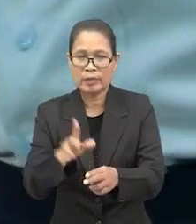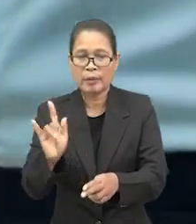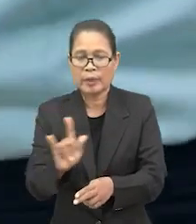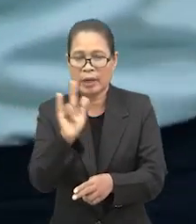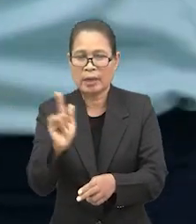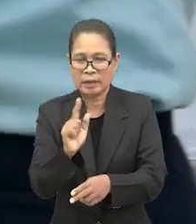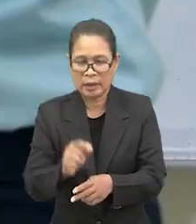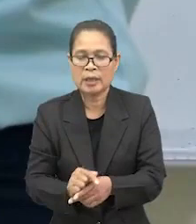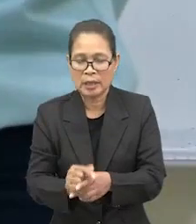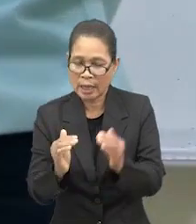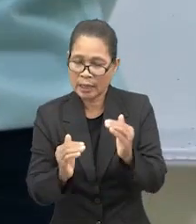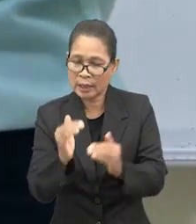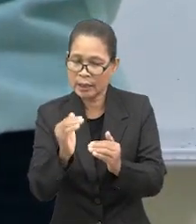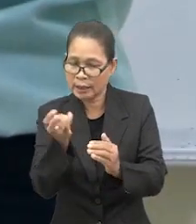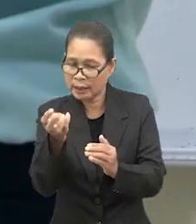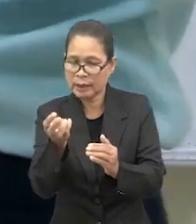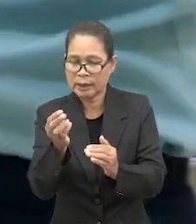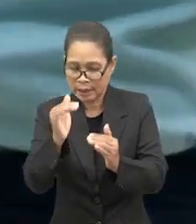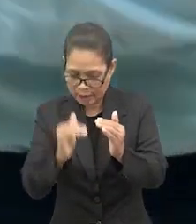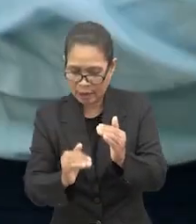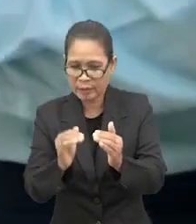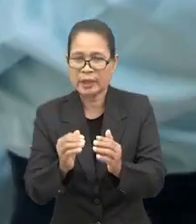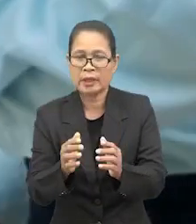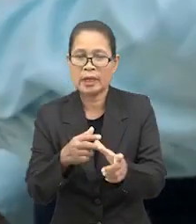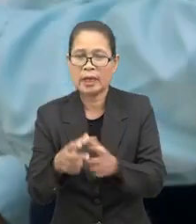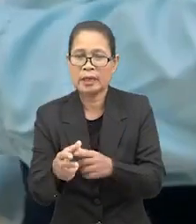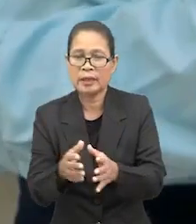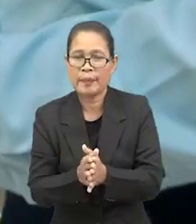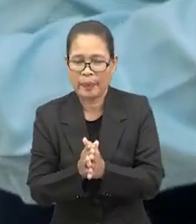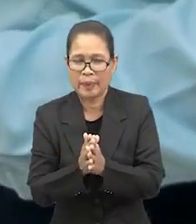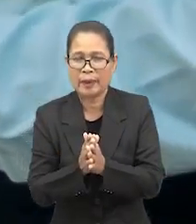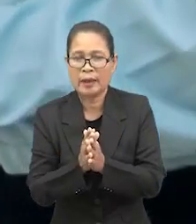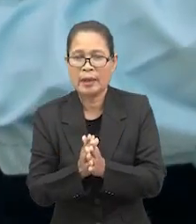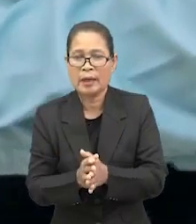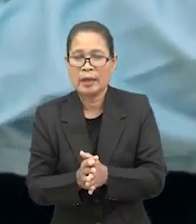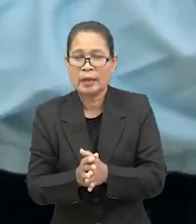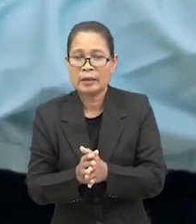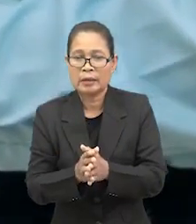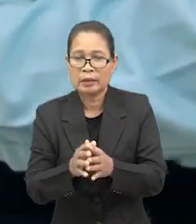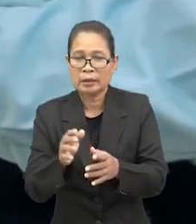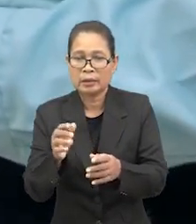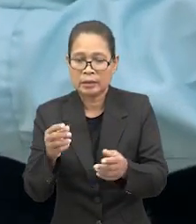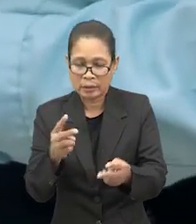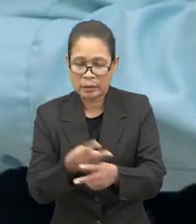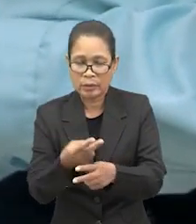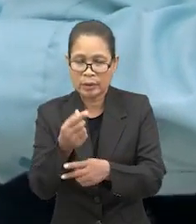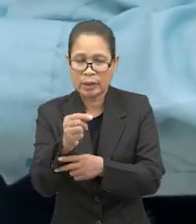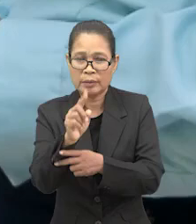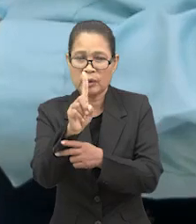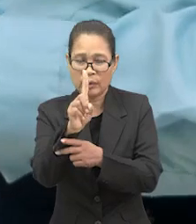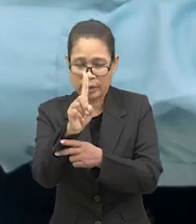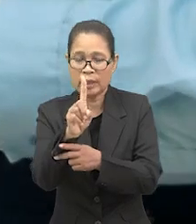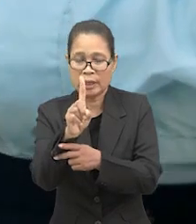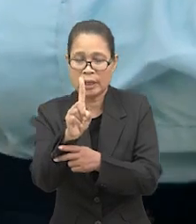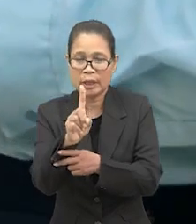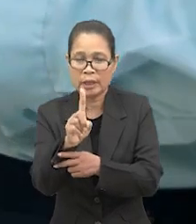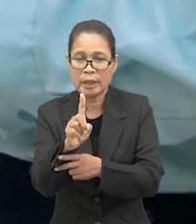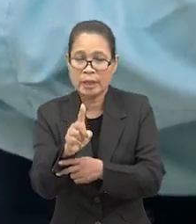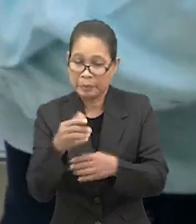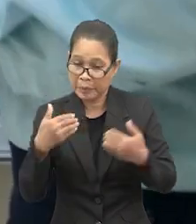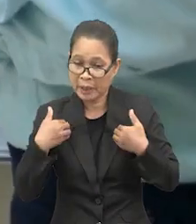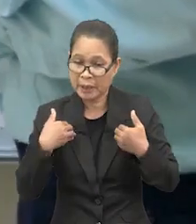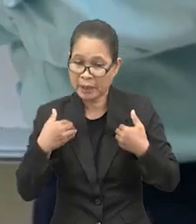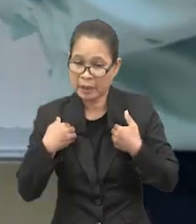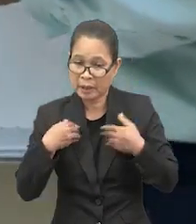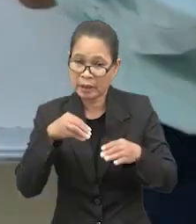chẳng cổ rốt ai lơ mà khám bi khám mình chẳng nè chà chẳng dân mờ tua ti mùi này là bạc lệ miết ban vô mà bảo